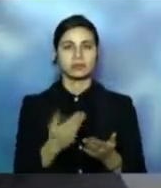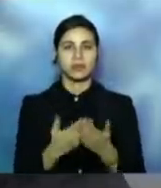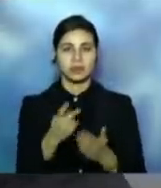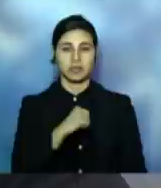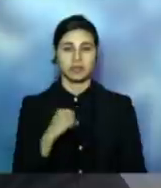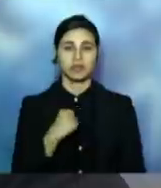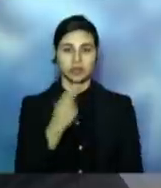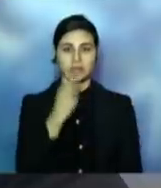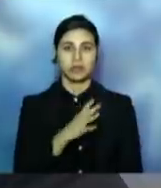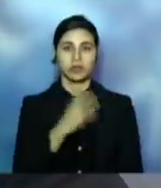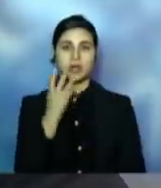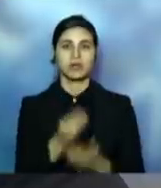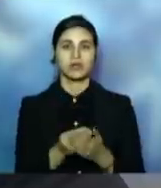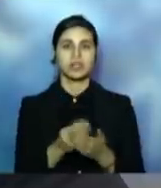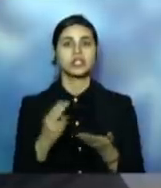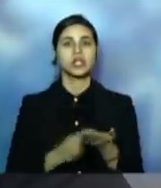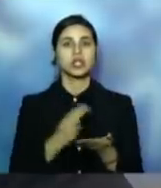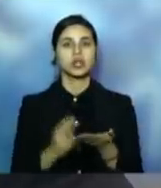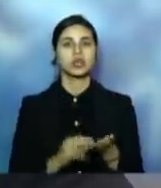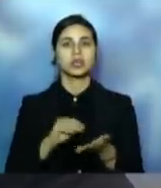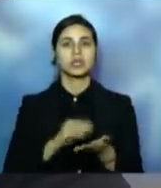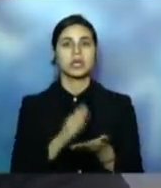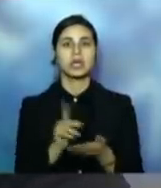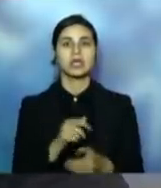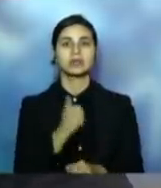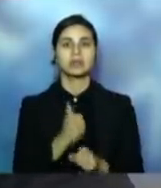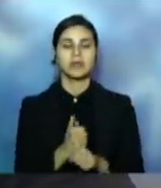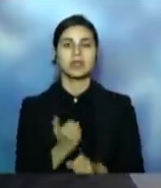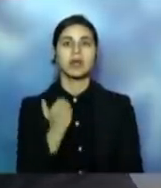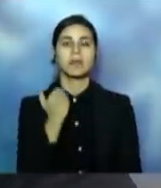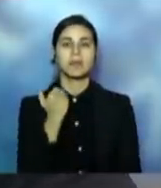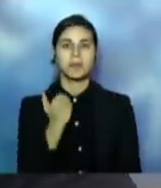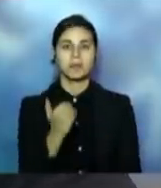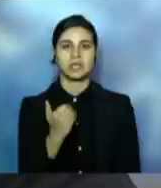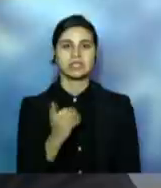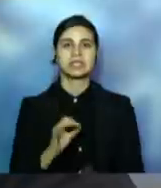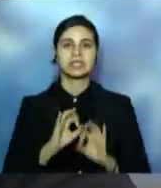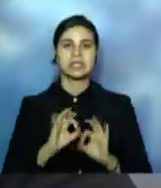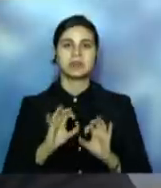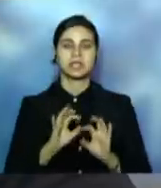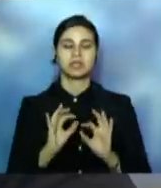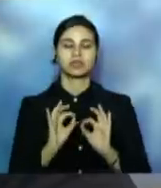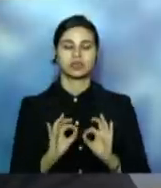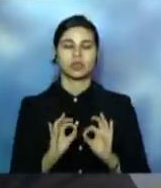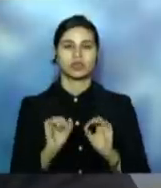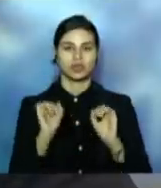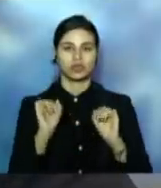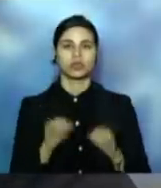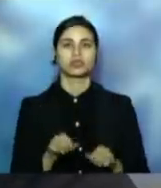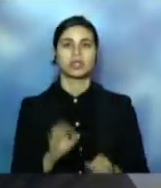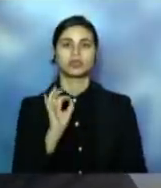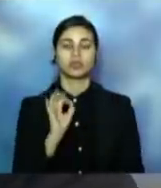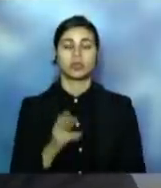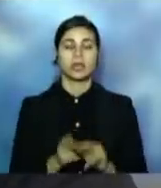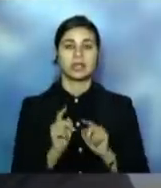თქვენ ნახავთ მან თვითკონტროლის დღიურიც არის და რაც მთავარია, მისი ინტერპრეტაციის სწორი უნარი. სწორედ